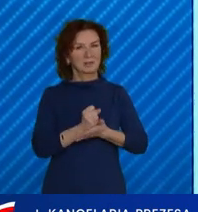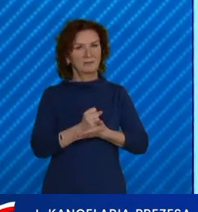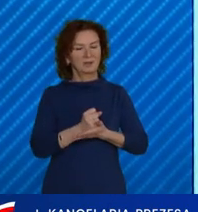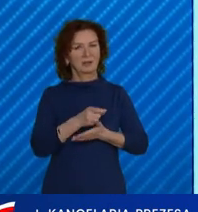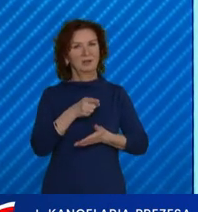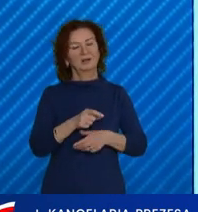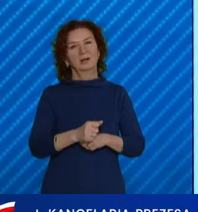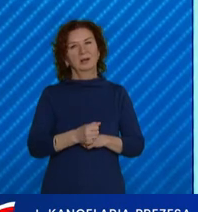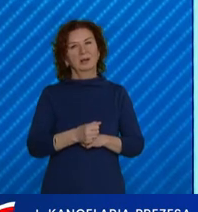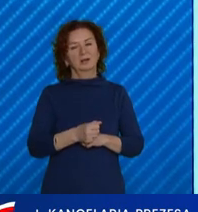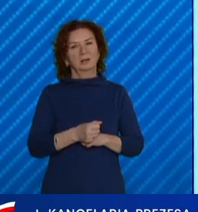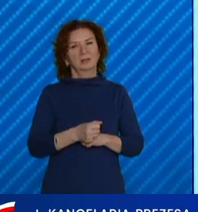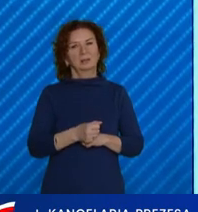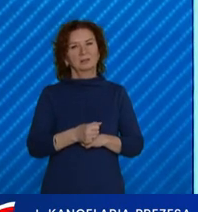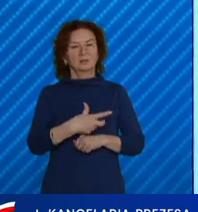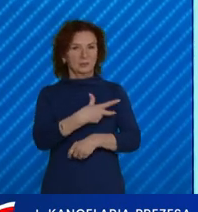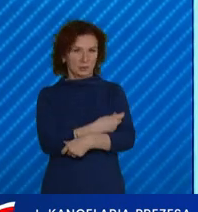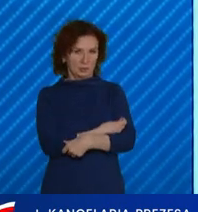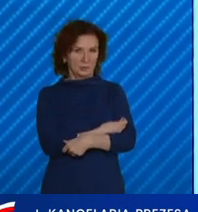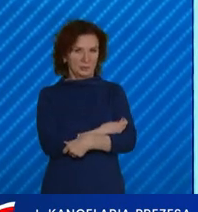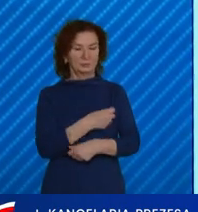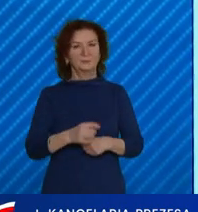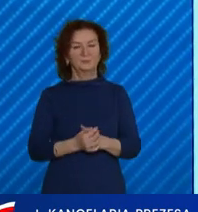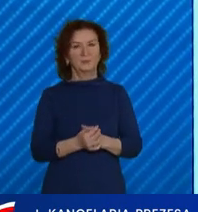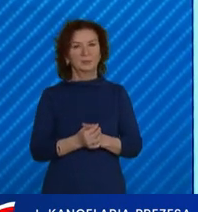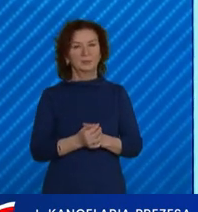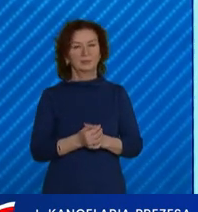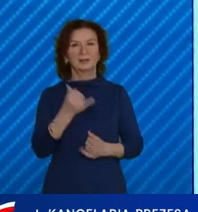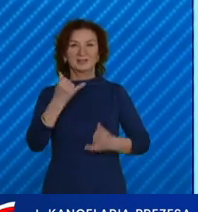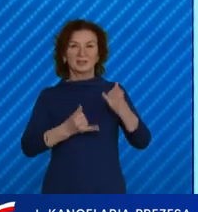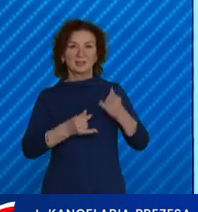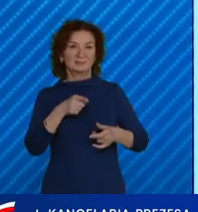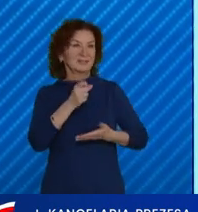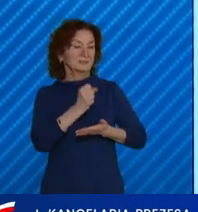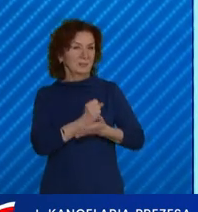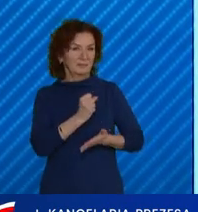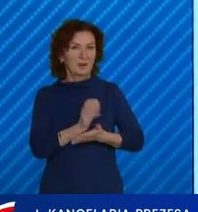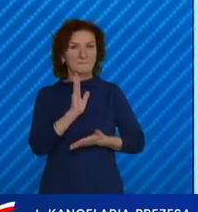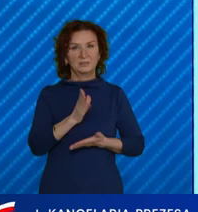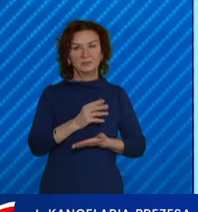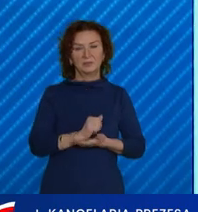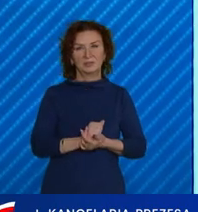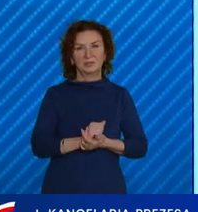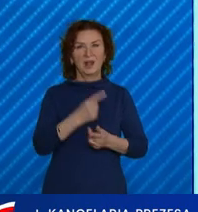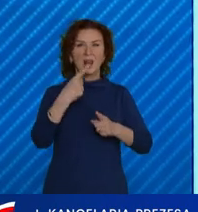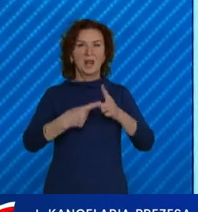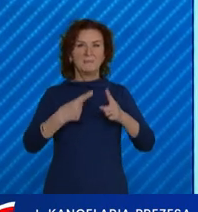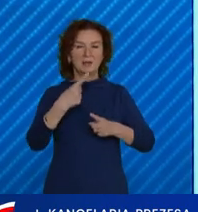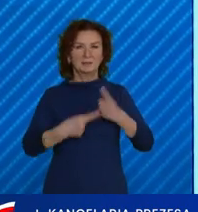należy sprawa szczepień, jeżeli ta kwestia stanie się jakimś